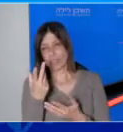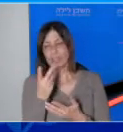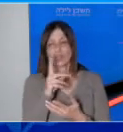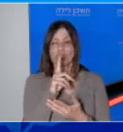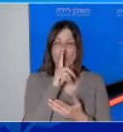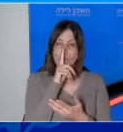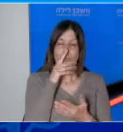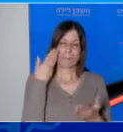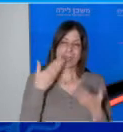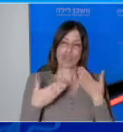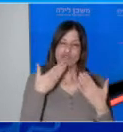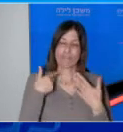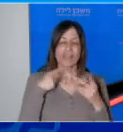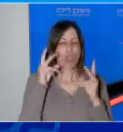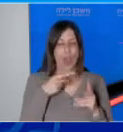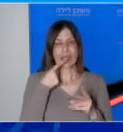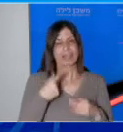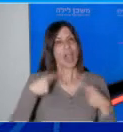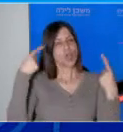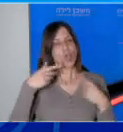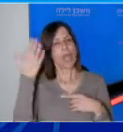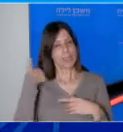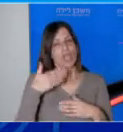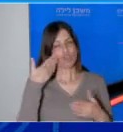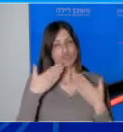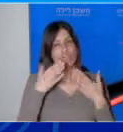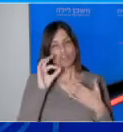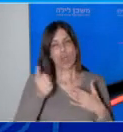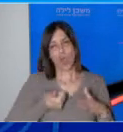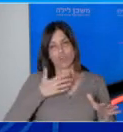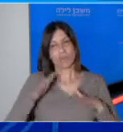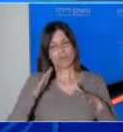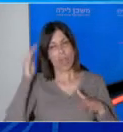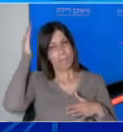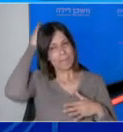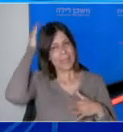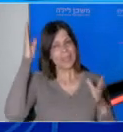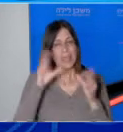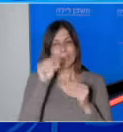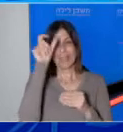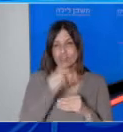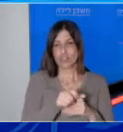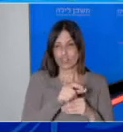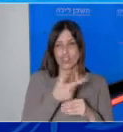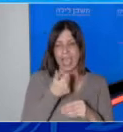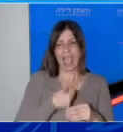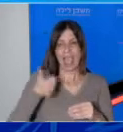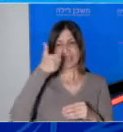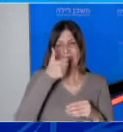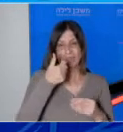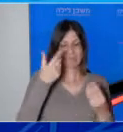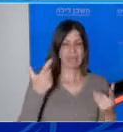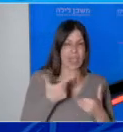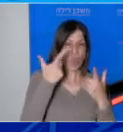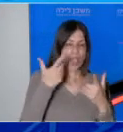ראשון בישיבה. אני יכולה להגיד לך שהיום הייתה ישיבה של ראש הממשלה בנט עם אנשי ענף האירועים ועוד כל מיני